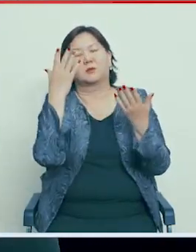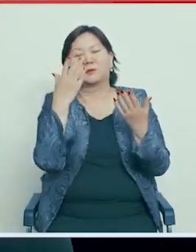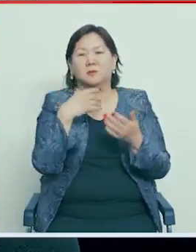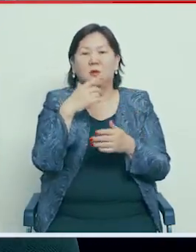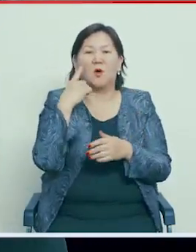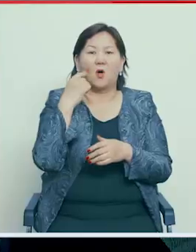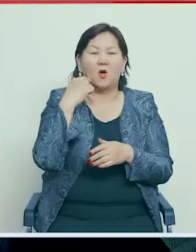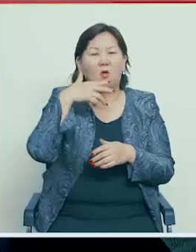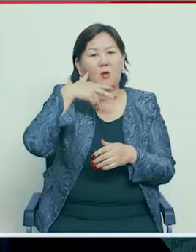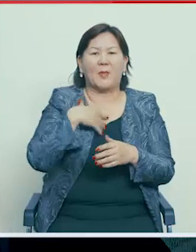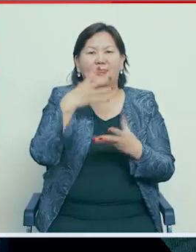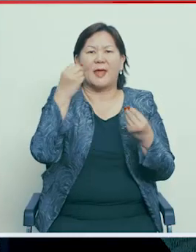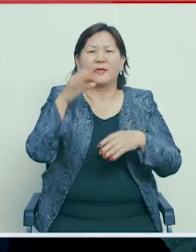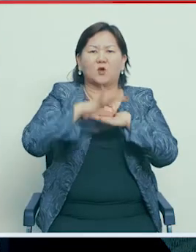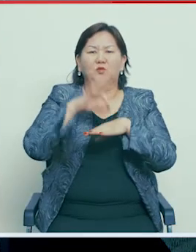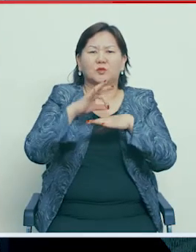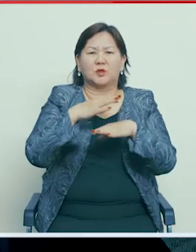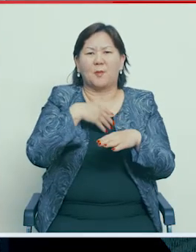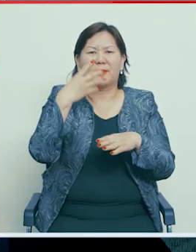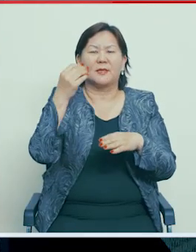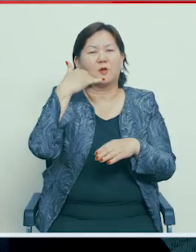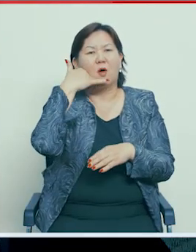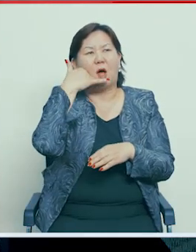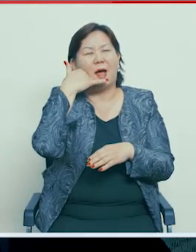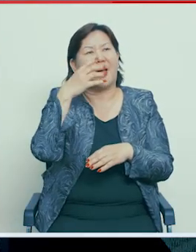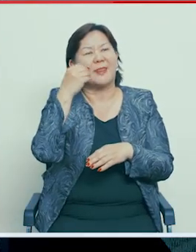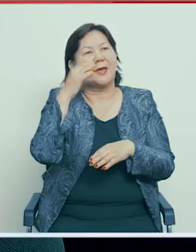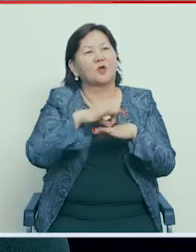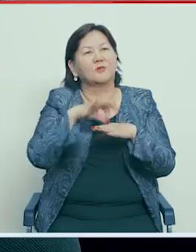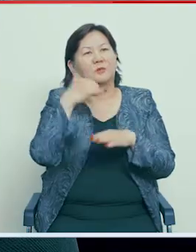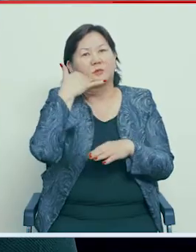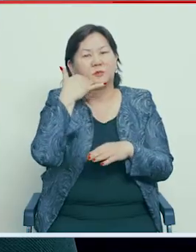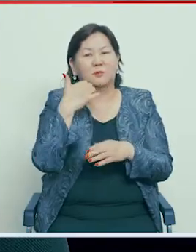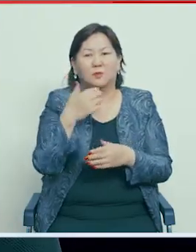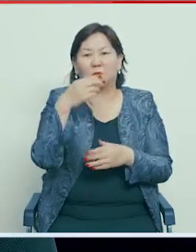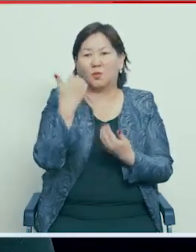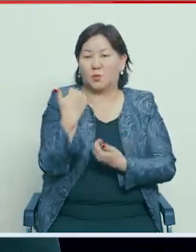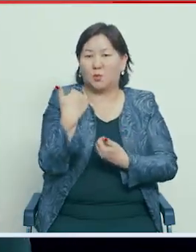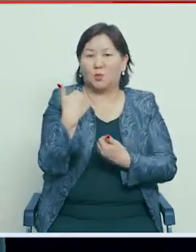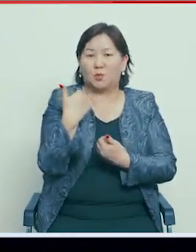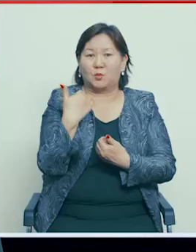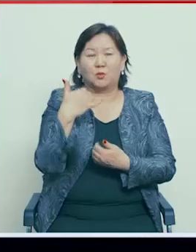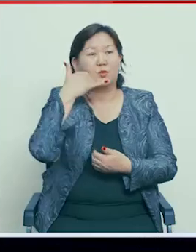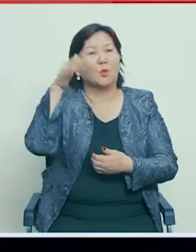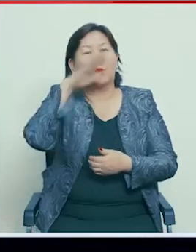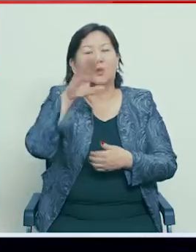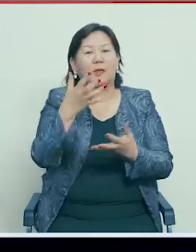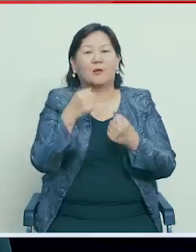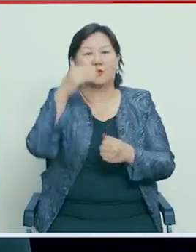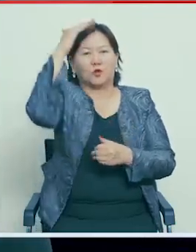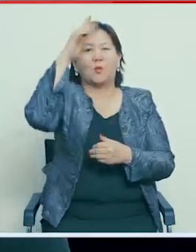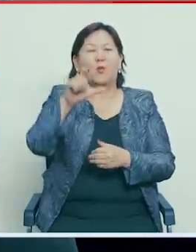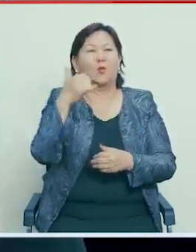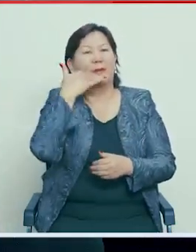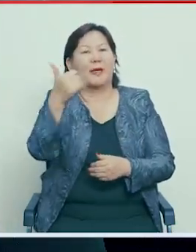Тэгсэн чинь манай ээж өвдчлөө гэд залгадаг байхгүй юу. Тэгсэн чинь нөгөө хүүхдээс дуудлага авахгүй. Том хүн яриул